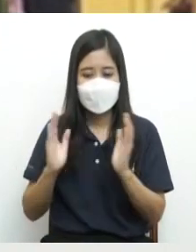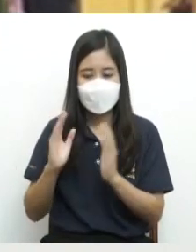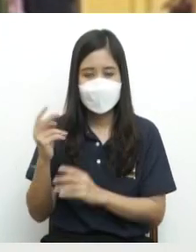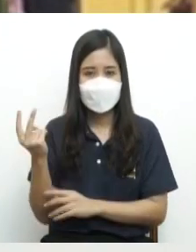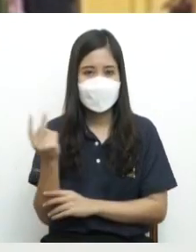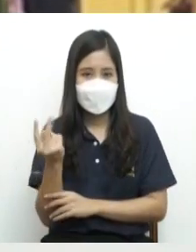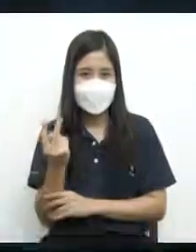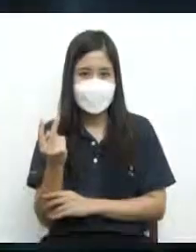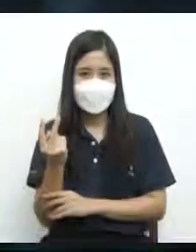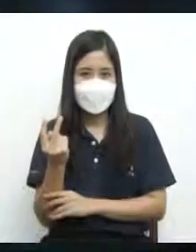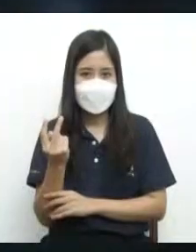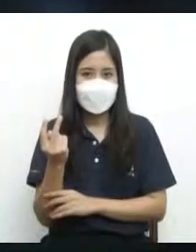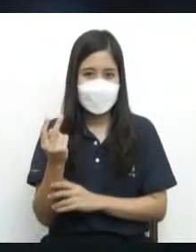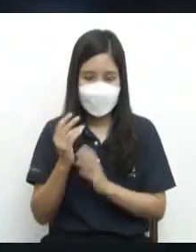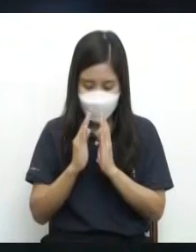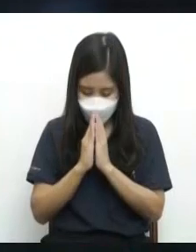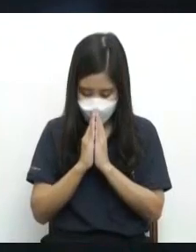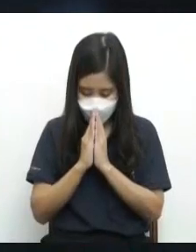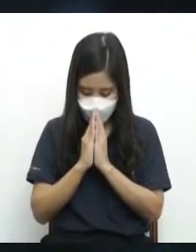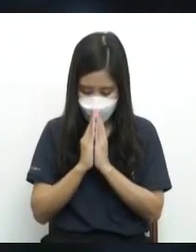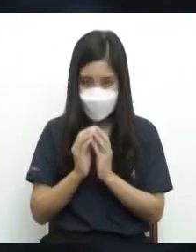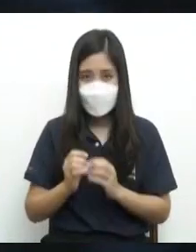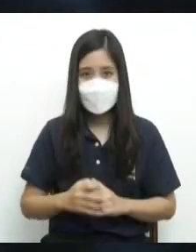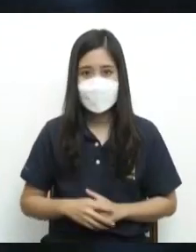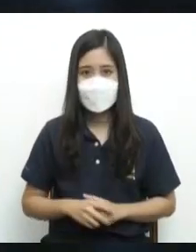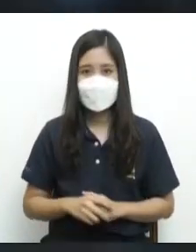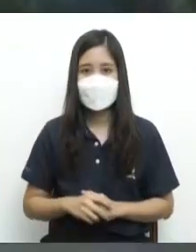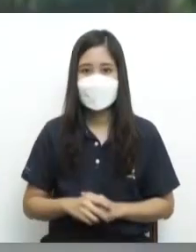งค่ะ สวัสดีครับ สวัสดีค่ะขอบคุณค่ะ